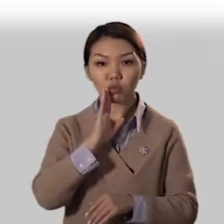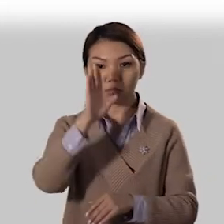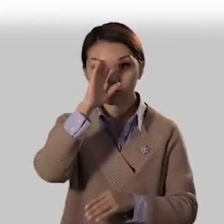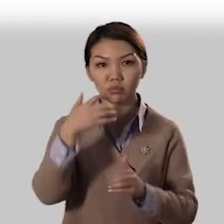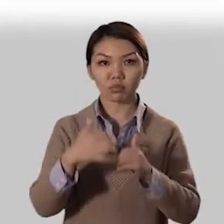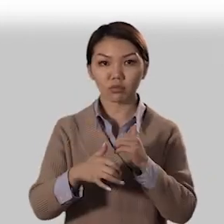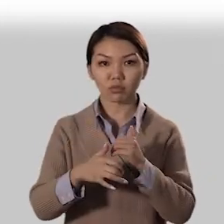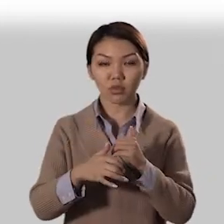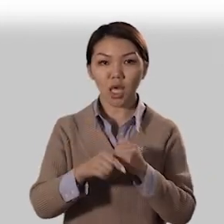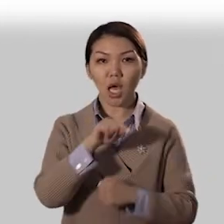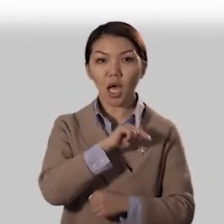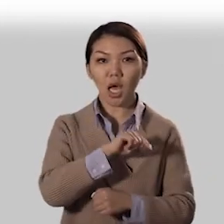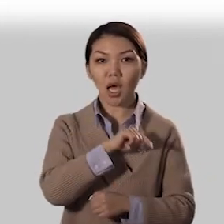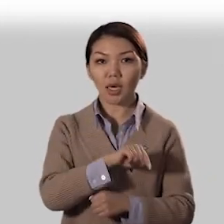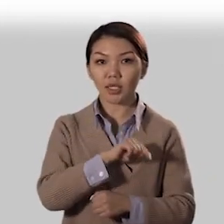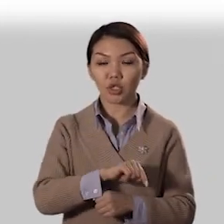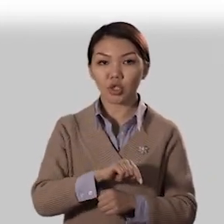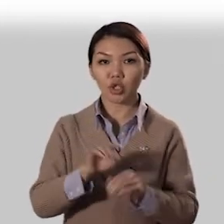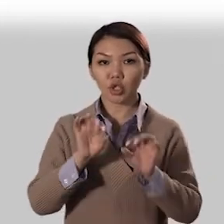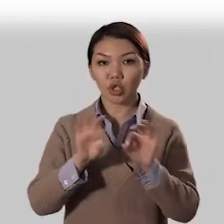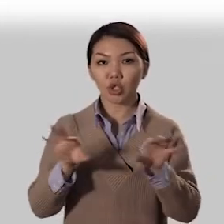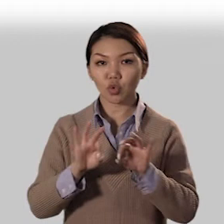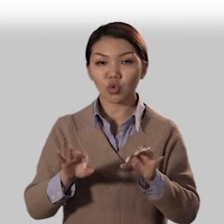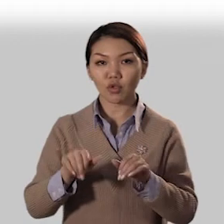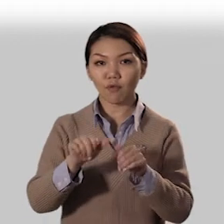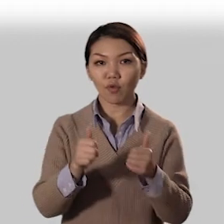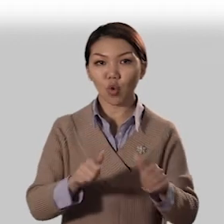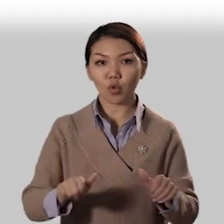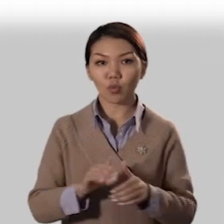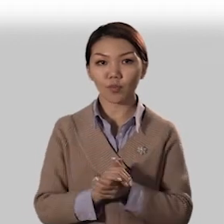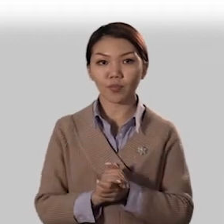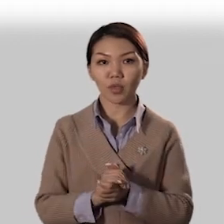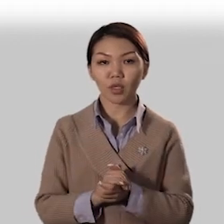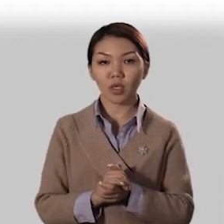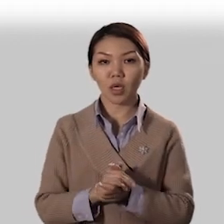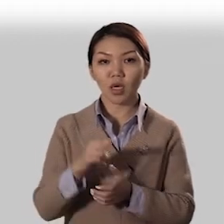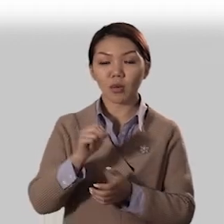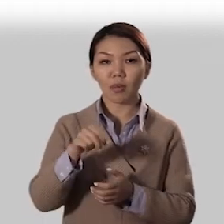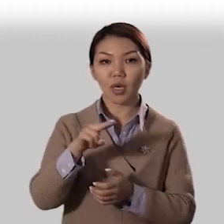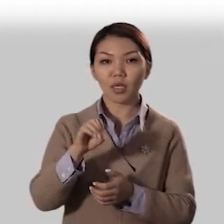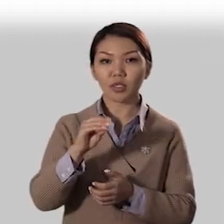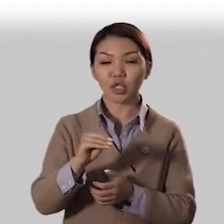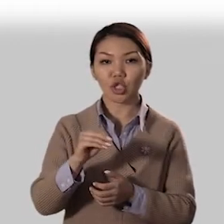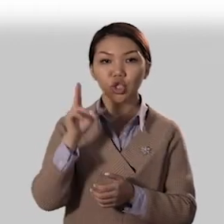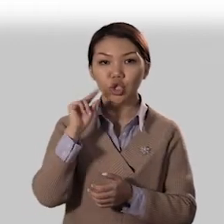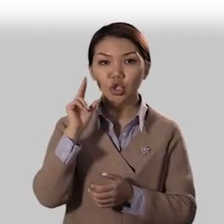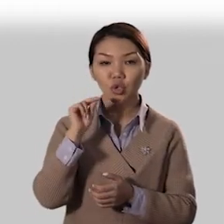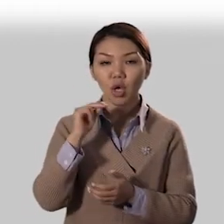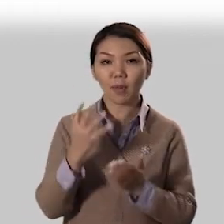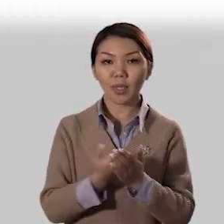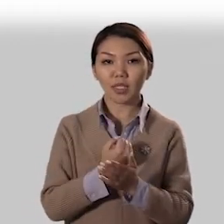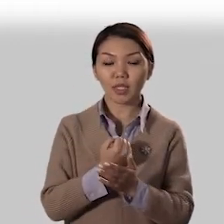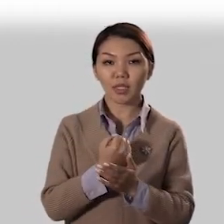охарактеризуйте форму в которой стоит существительное падеж число определите синтаксическую